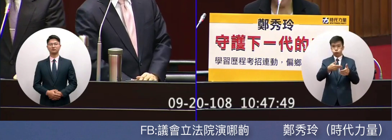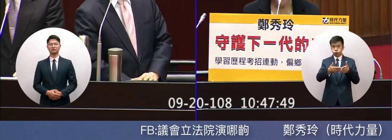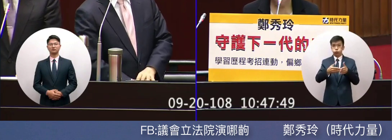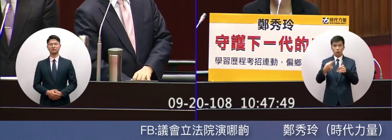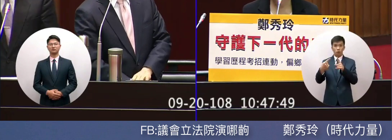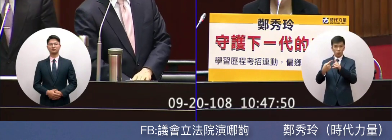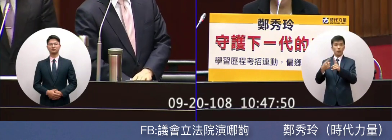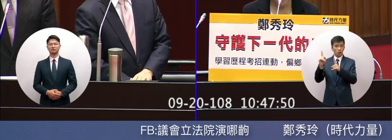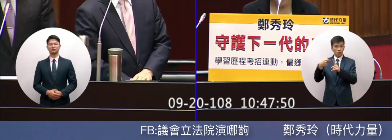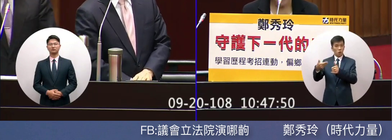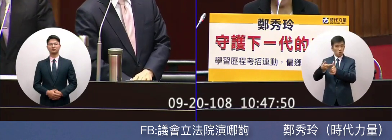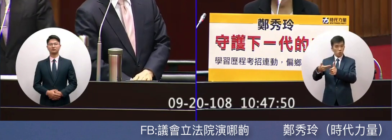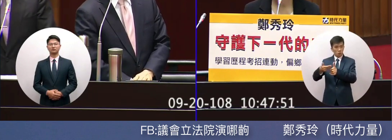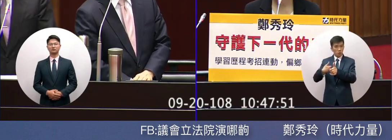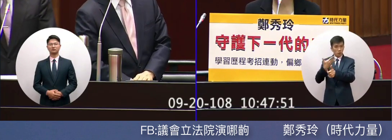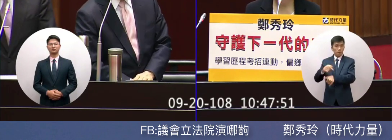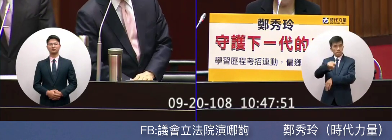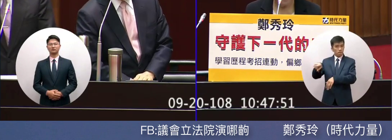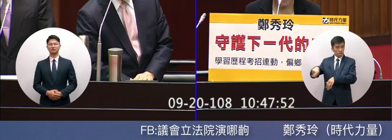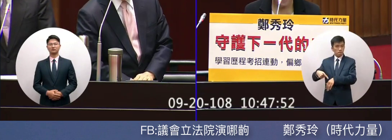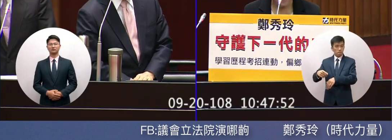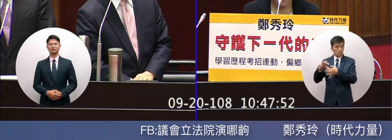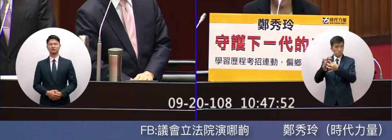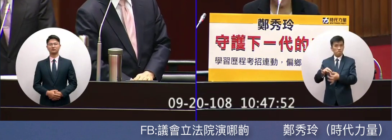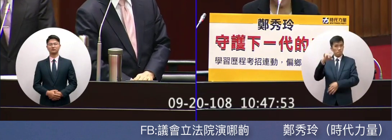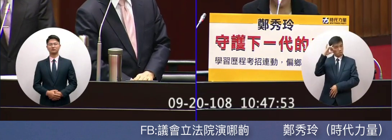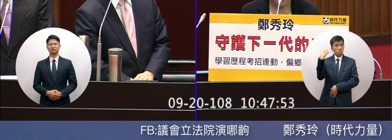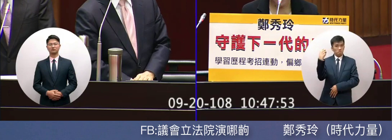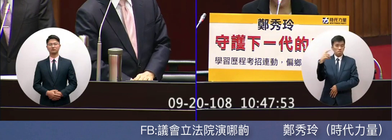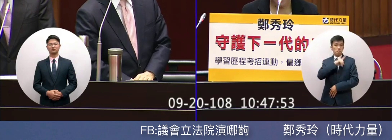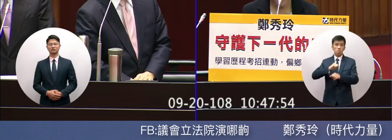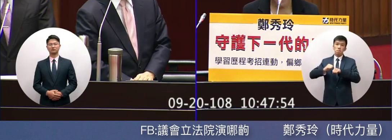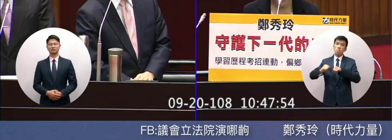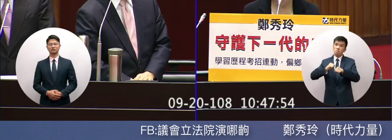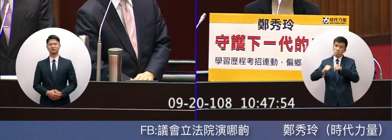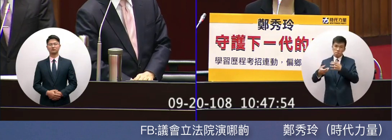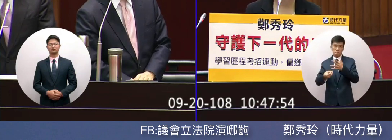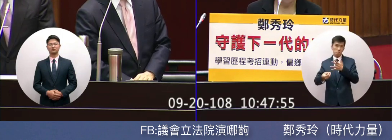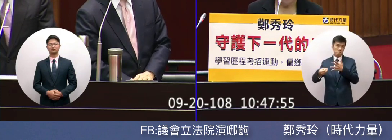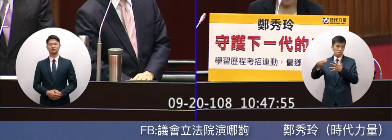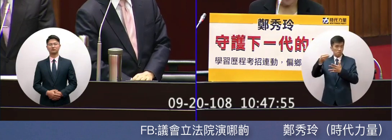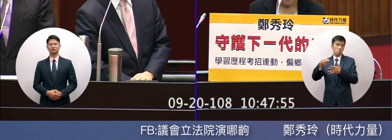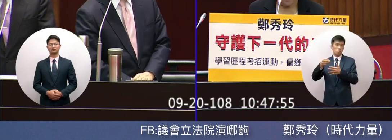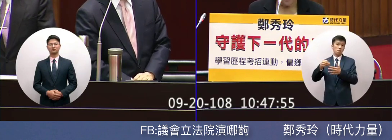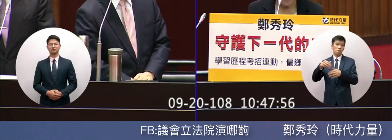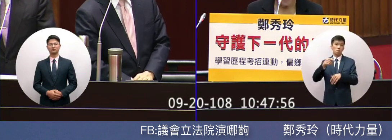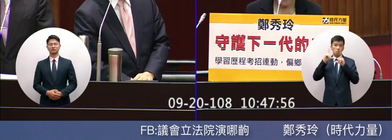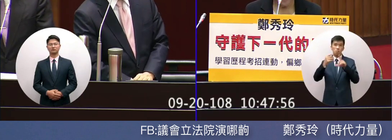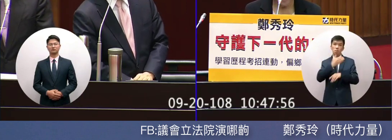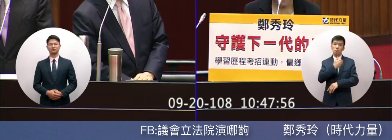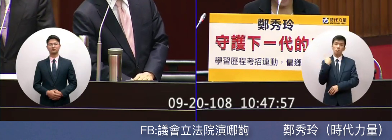人才，才能让下一代借由创新创意自立自强，甚至立足天下。